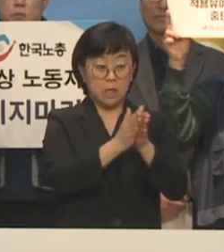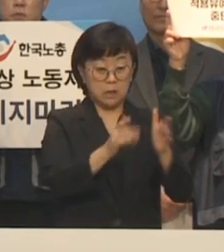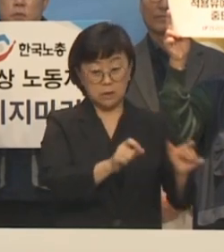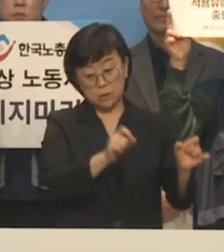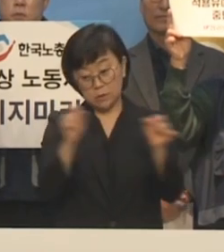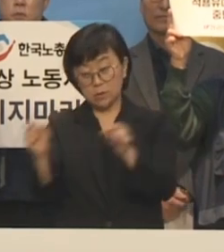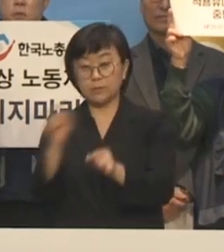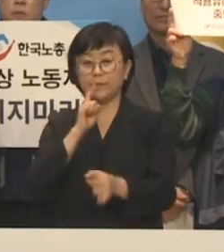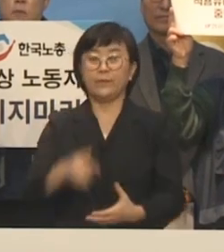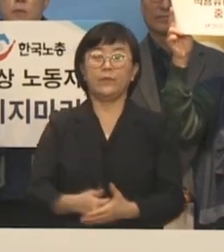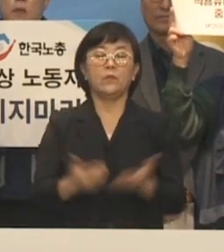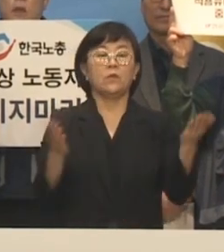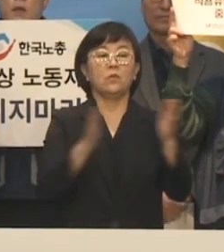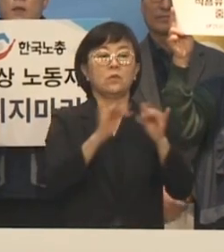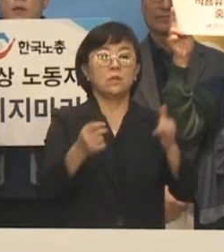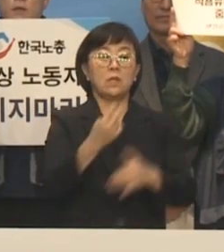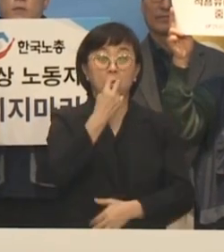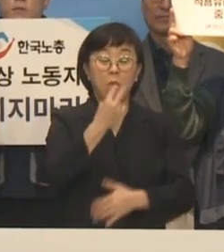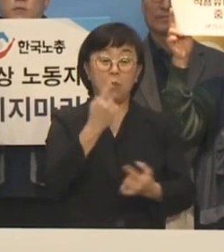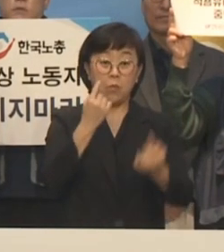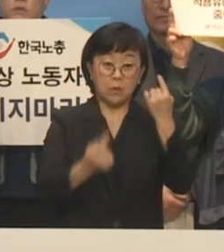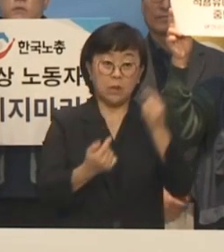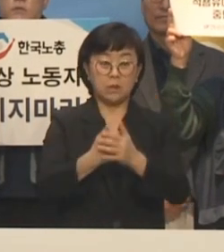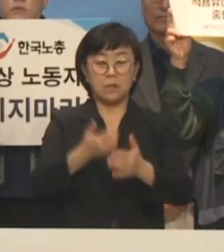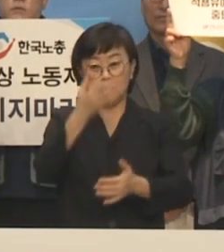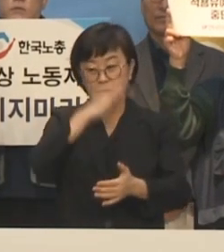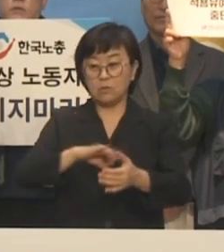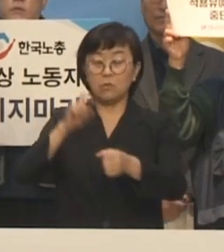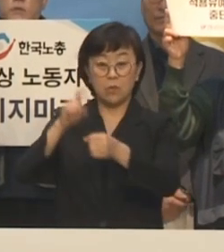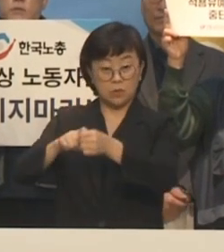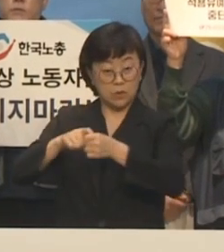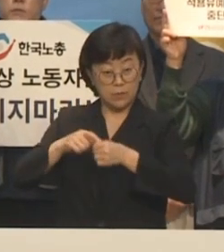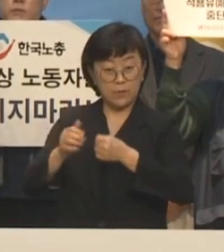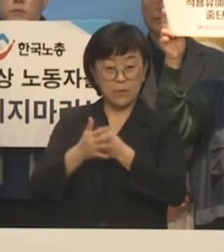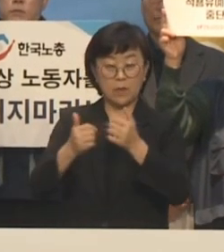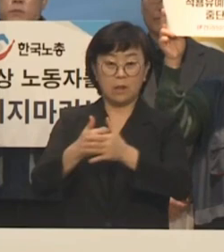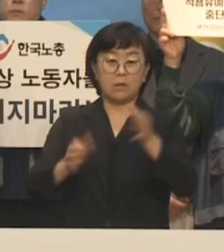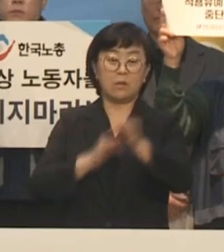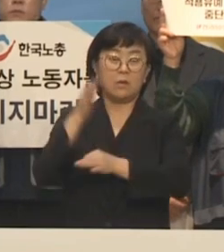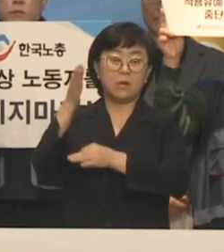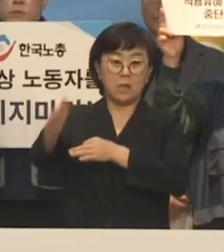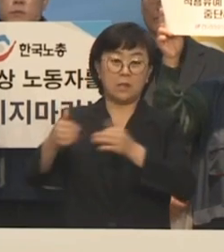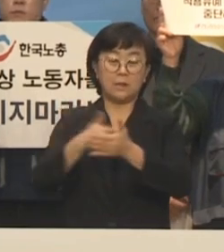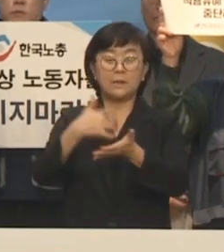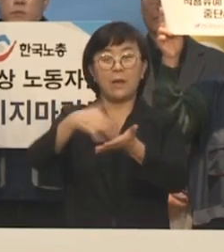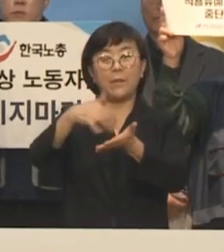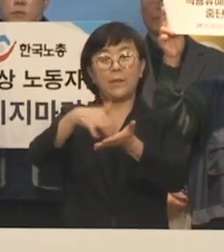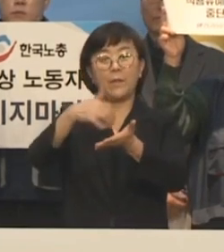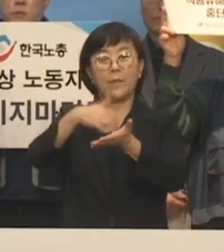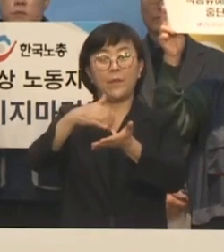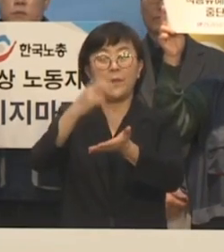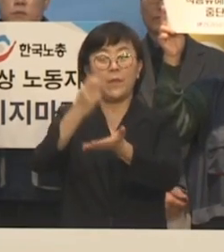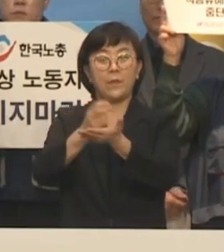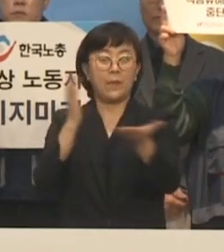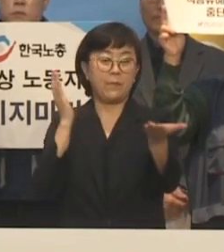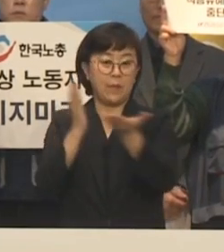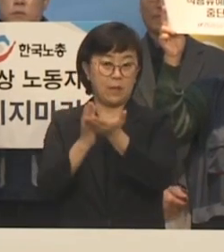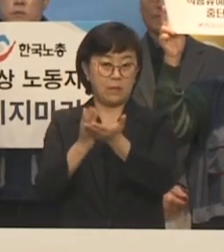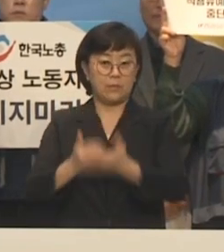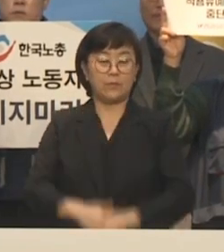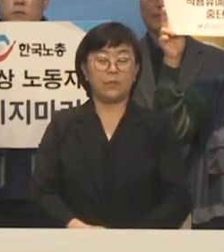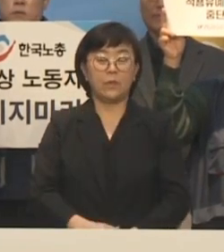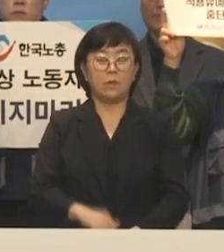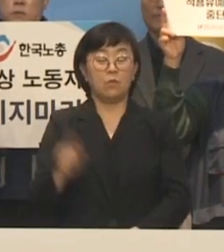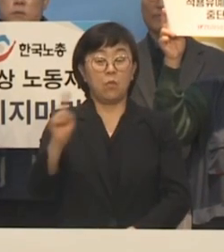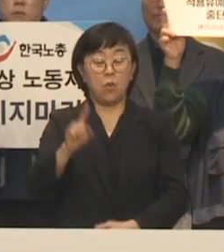있습니다. 노동자의 목숨보다는 이윤을 우선시해온 경영계의 잔인한 셈법에 동조하는 것입니다.